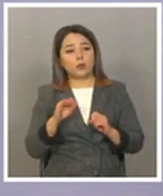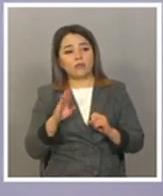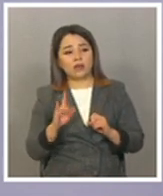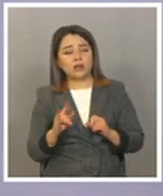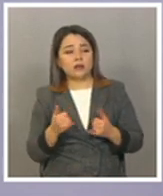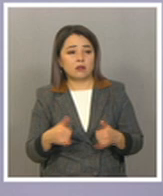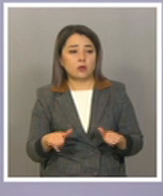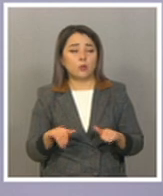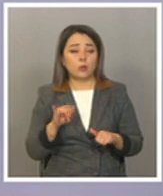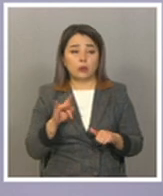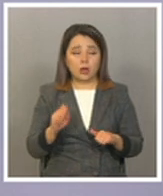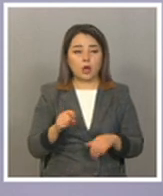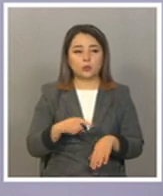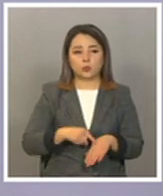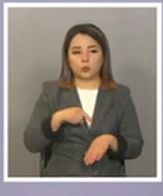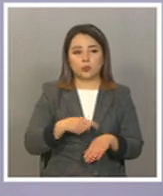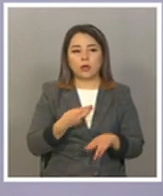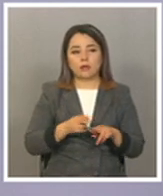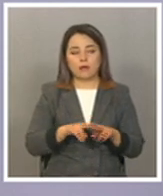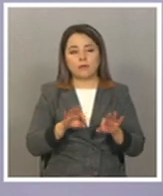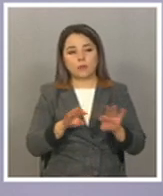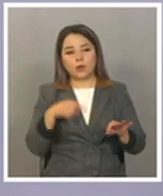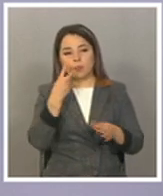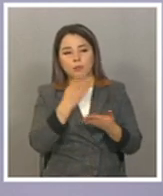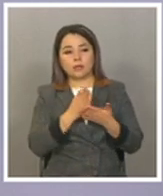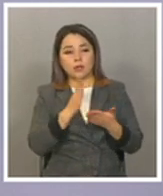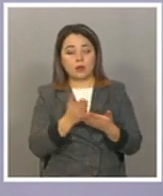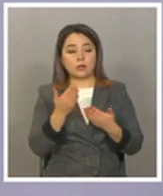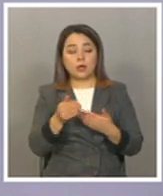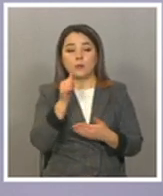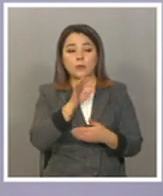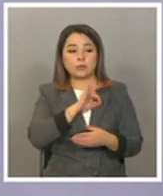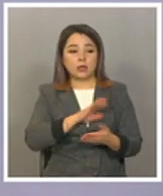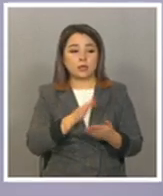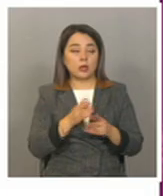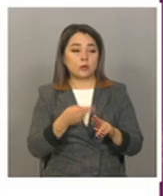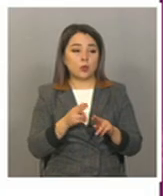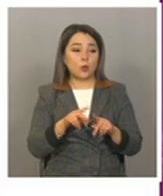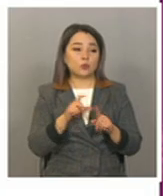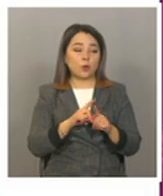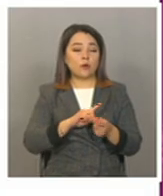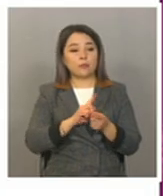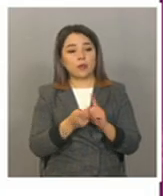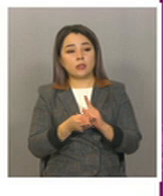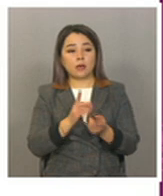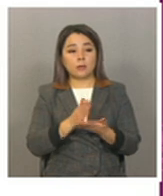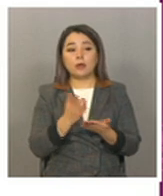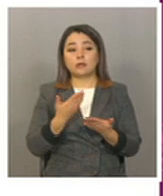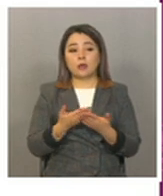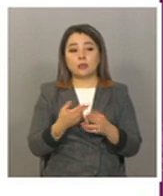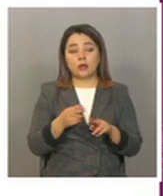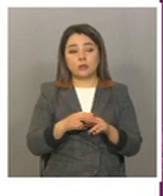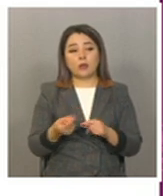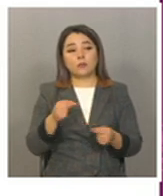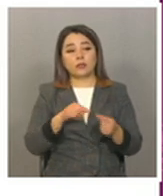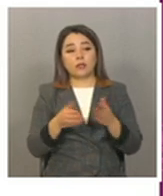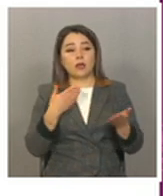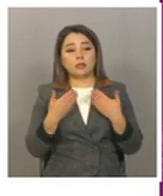выражают чувства. Эмоциональный фон предложений при употреблении этих слов меняется. Эти слова называются